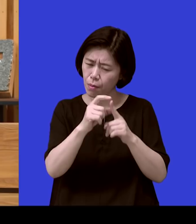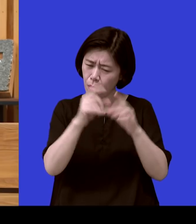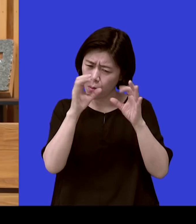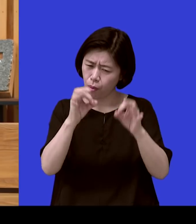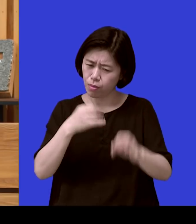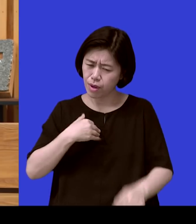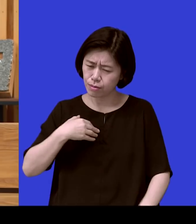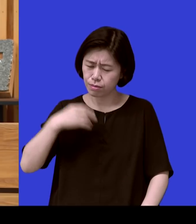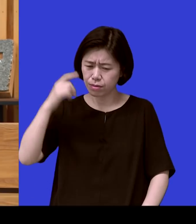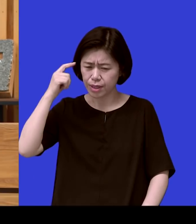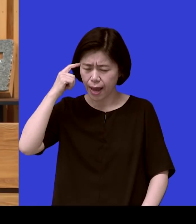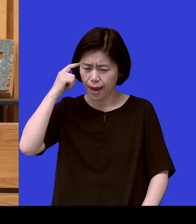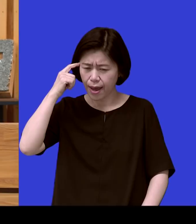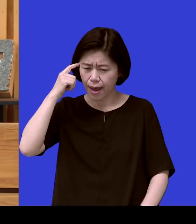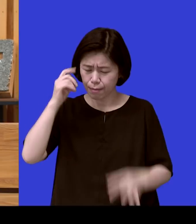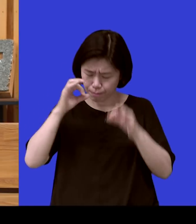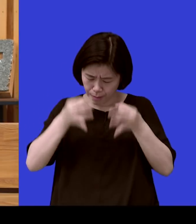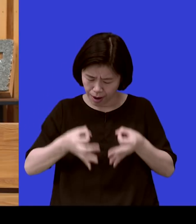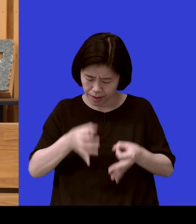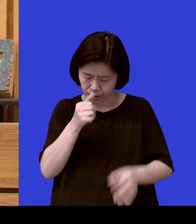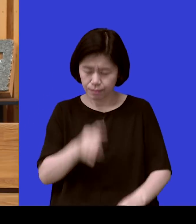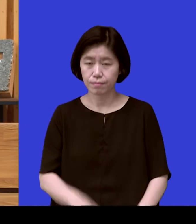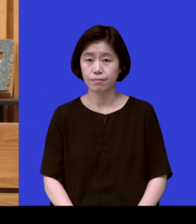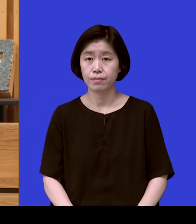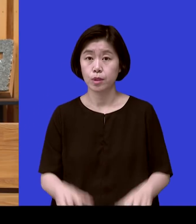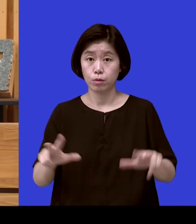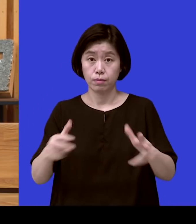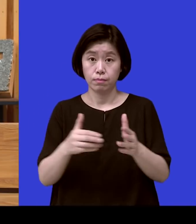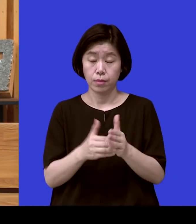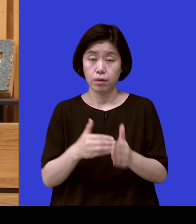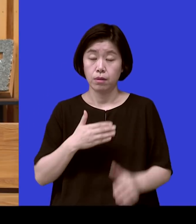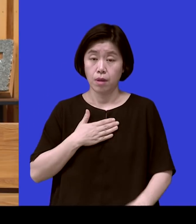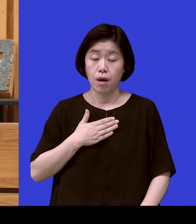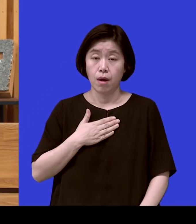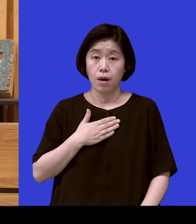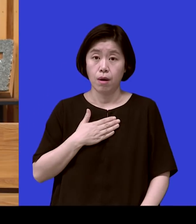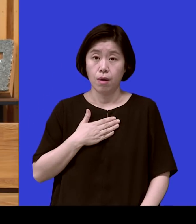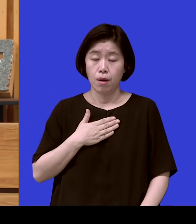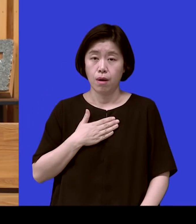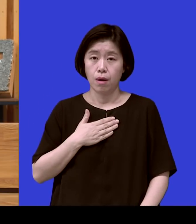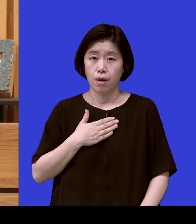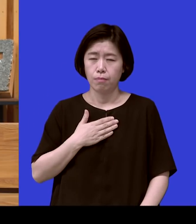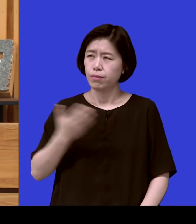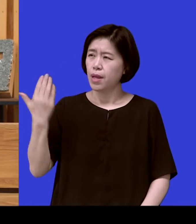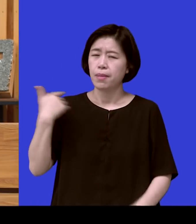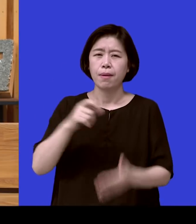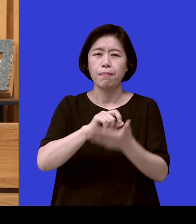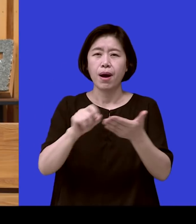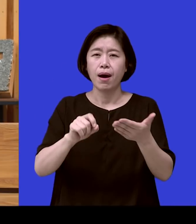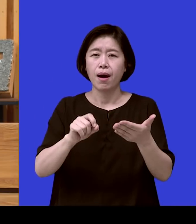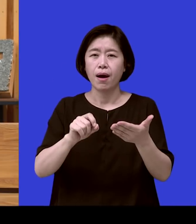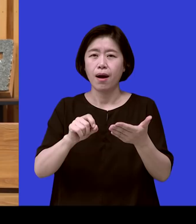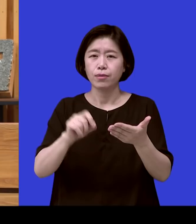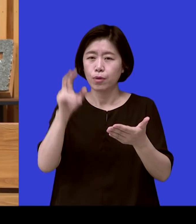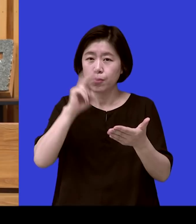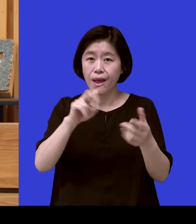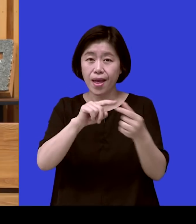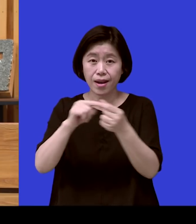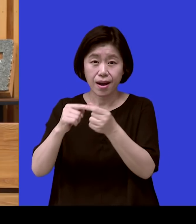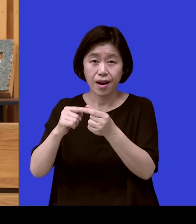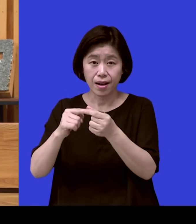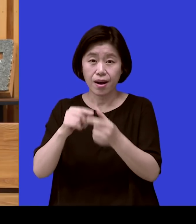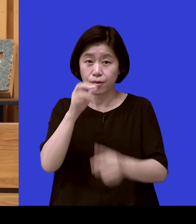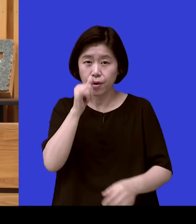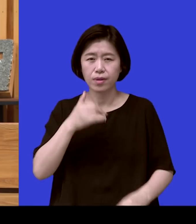아니라 한 번도 부모가 되는 교육을 받아봤거나 제가 예전에 썼던 노래 가사 중에 나 처음 태어나서 몰랐다고 말을 할게라는